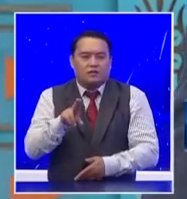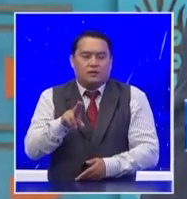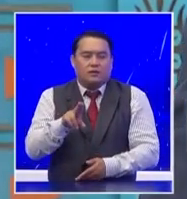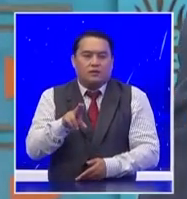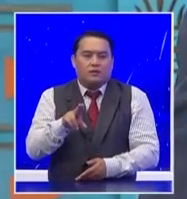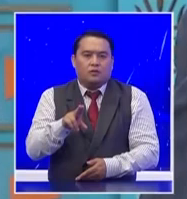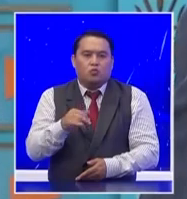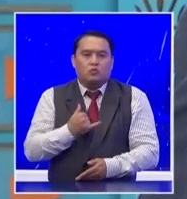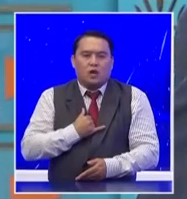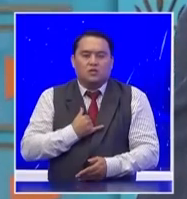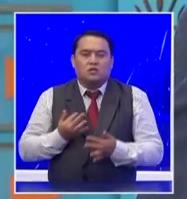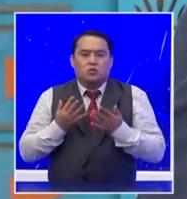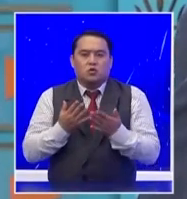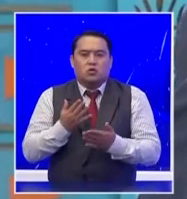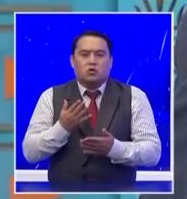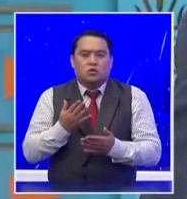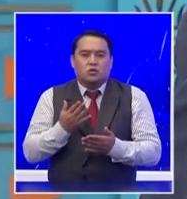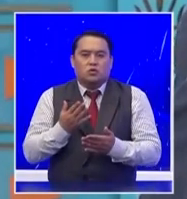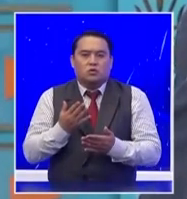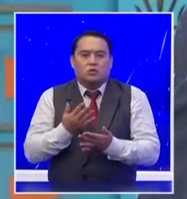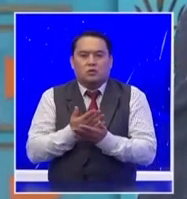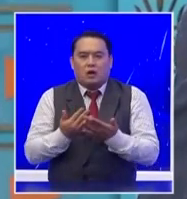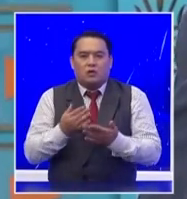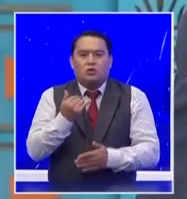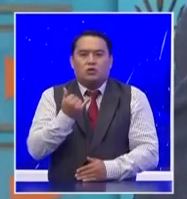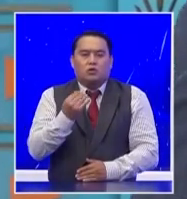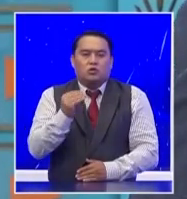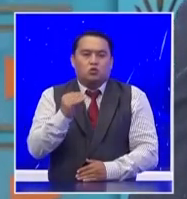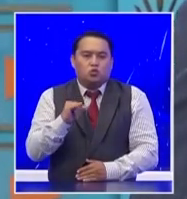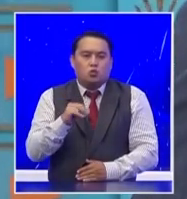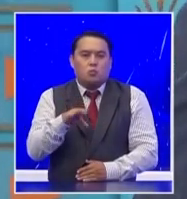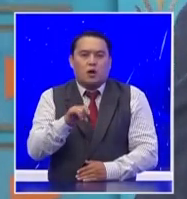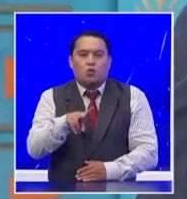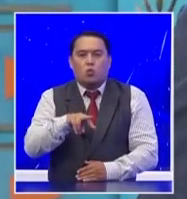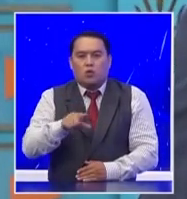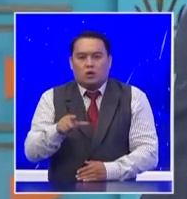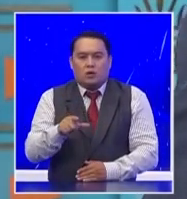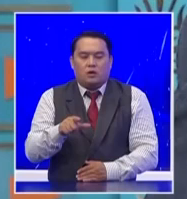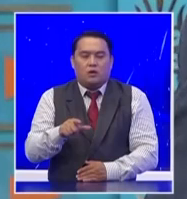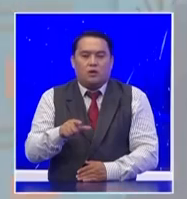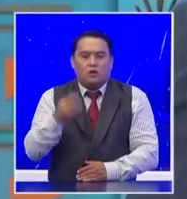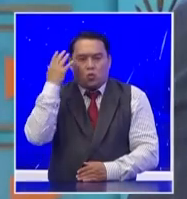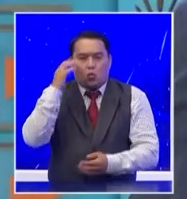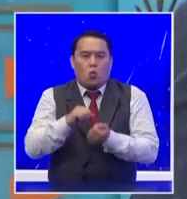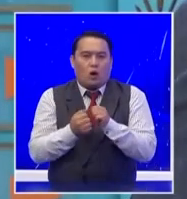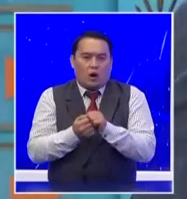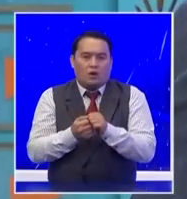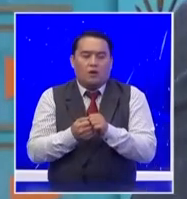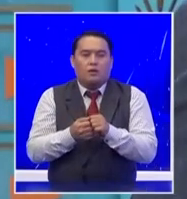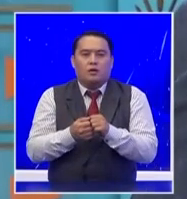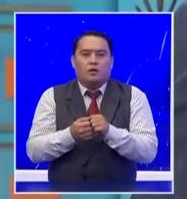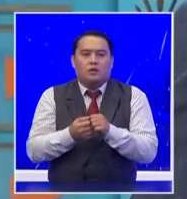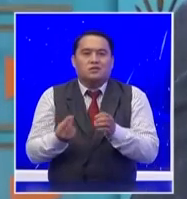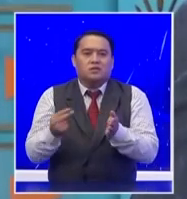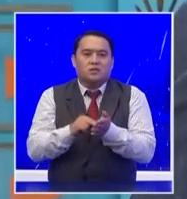в основном у нас потребление идет на шубаркульский и каражиринский уголь. Что можно сказать о